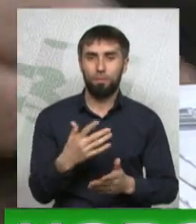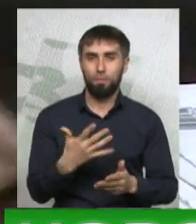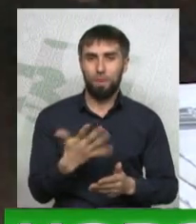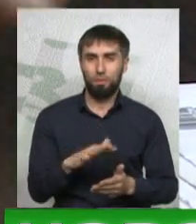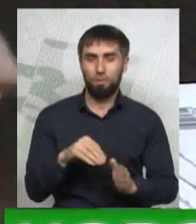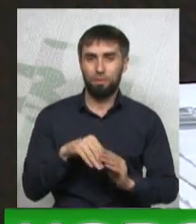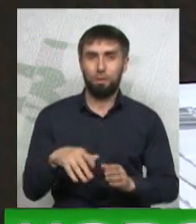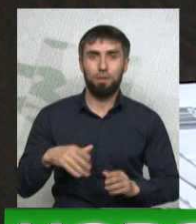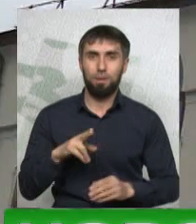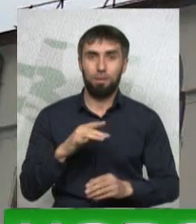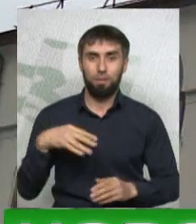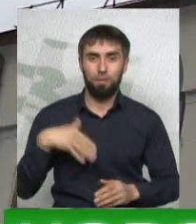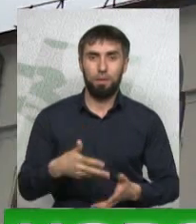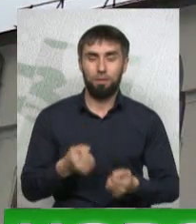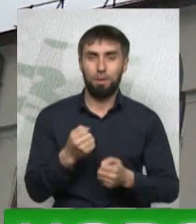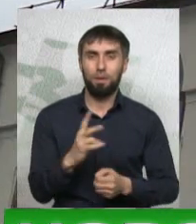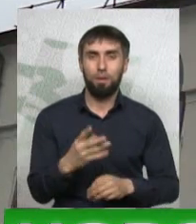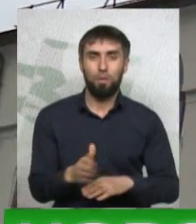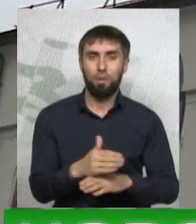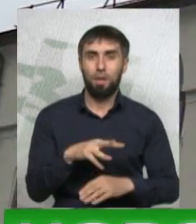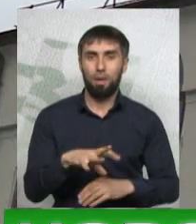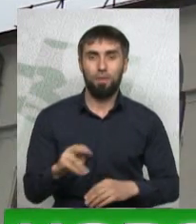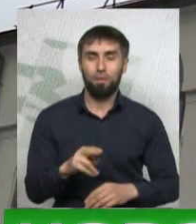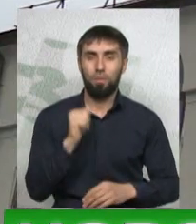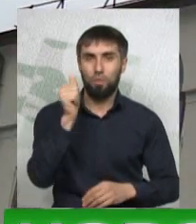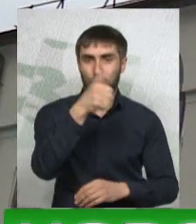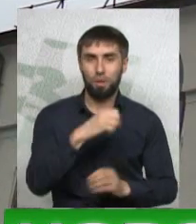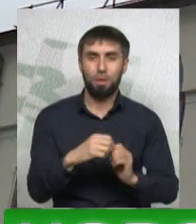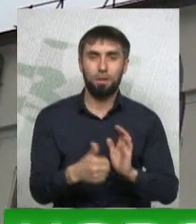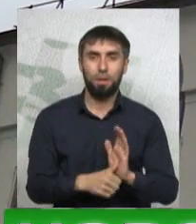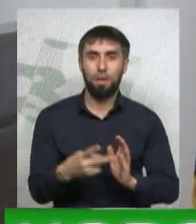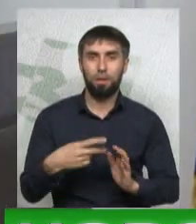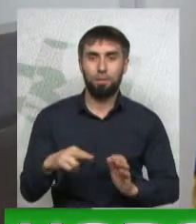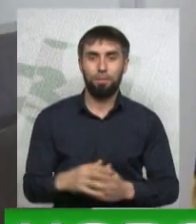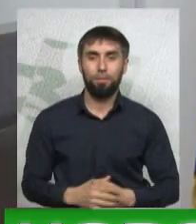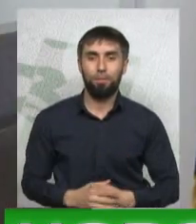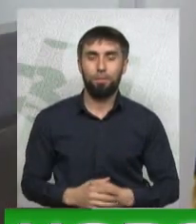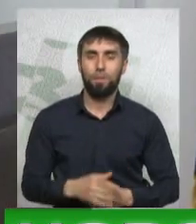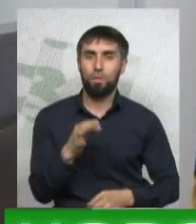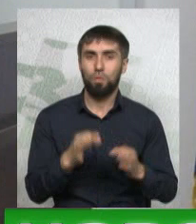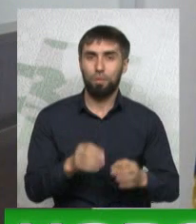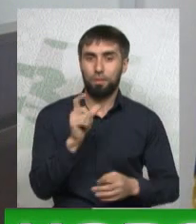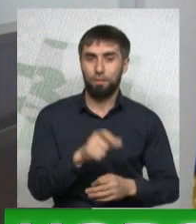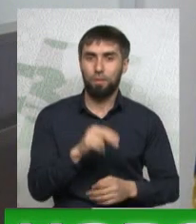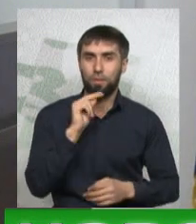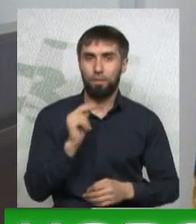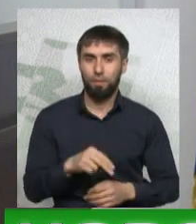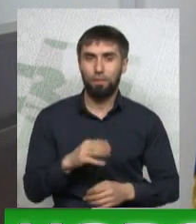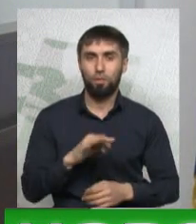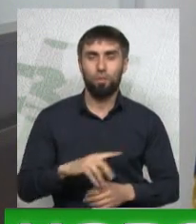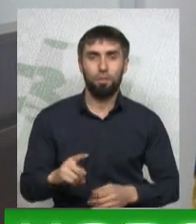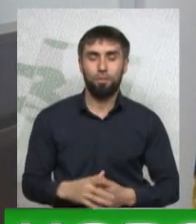него из карманов изъяли в Назрановском отделе МВД в прошлом году 16 июня. Подсудимый обвинялся органами следствия в том,